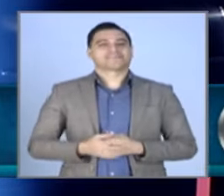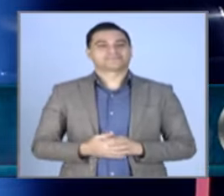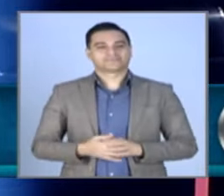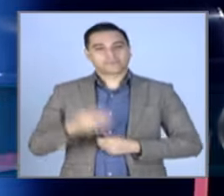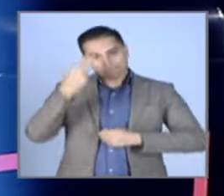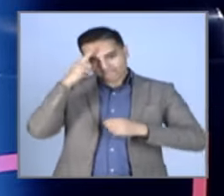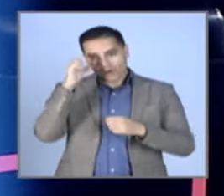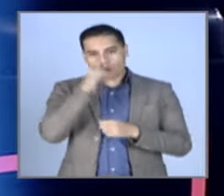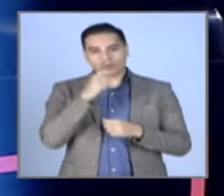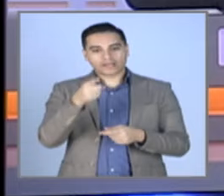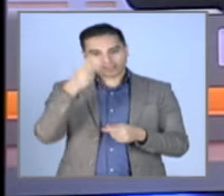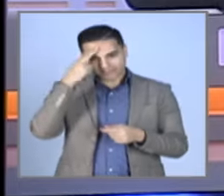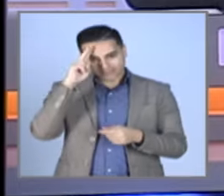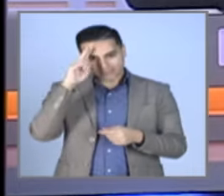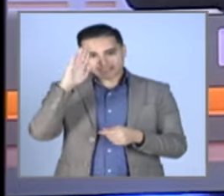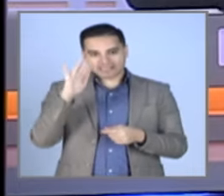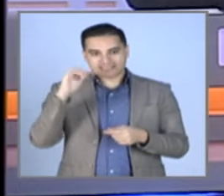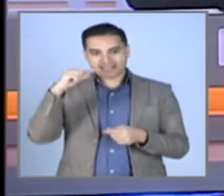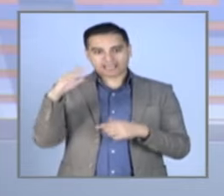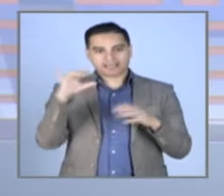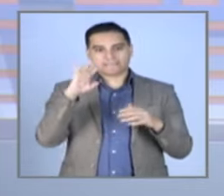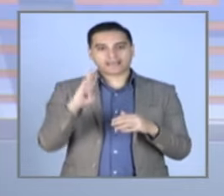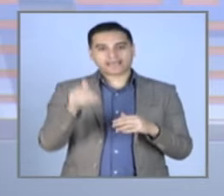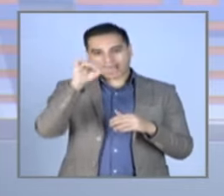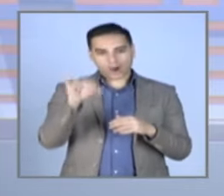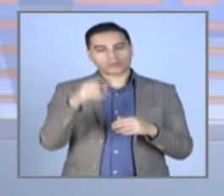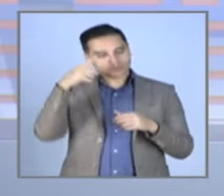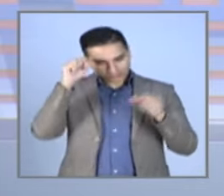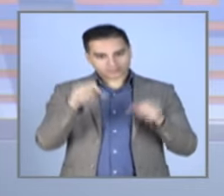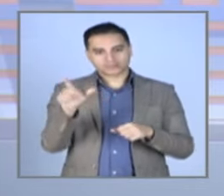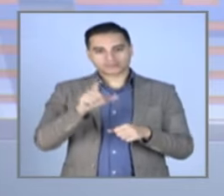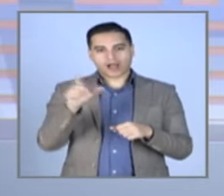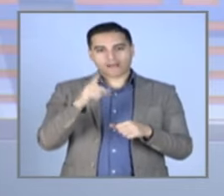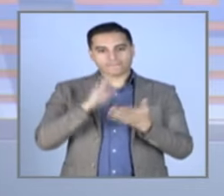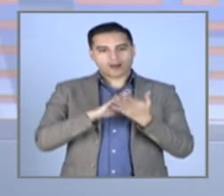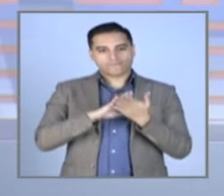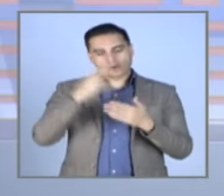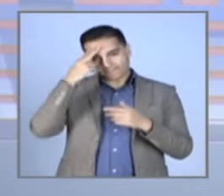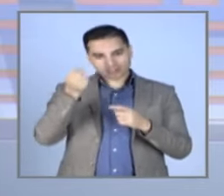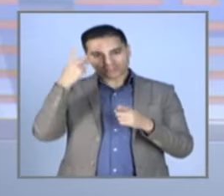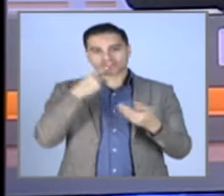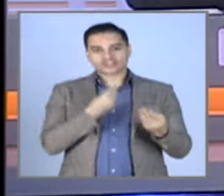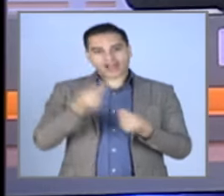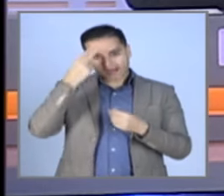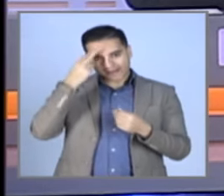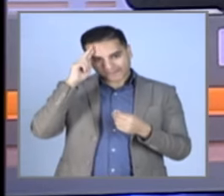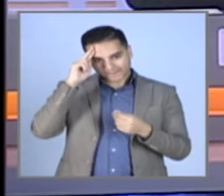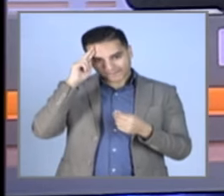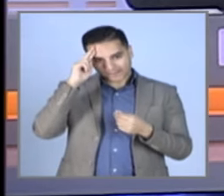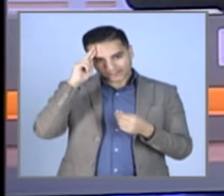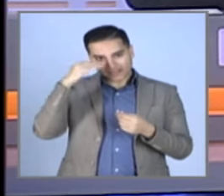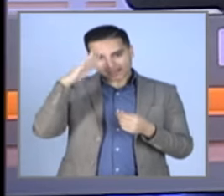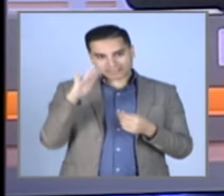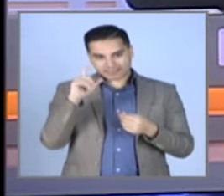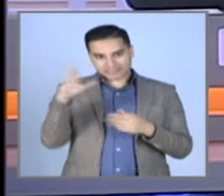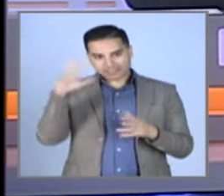مين اللي بيغني الأغنية دي؟ سيد مكاوي ولحن سيد مكاوي. برافو عليك. مين الشاعر اللي كتبها؟ حسين